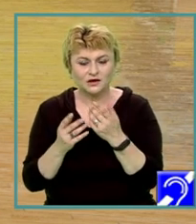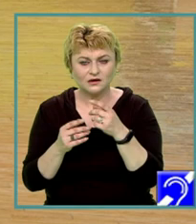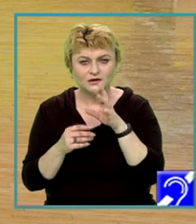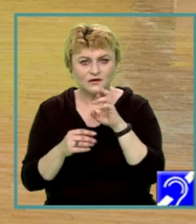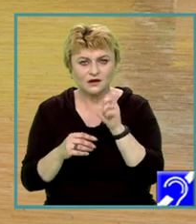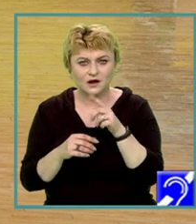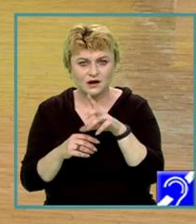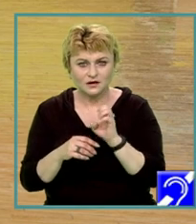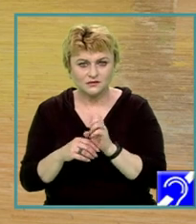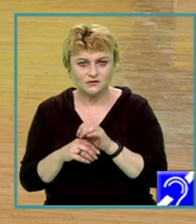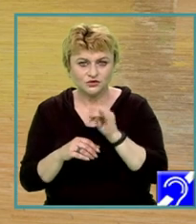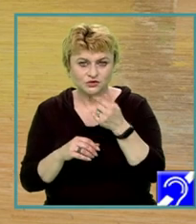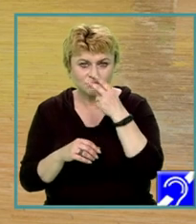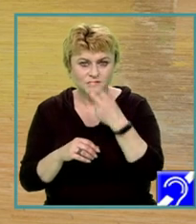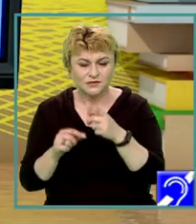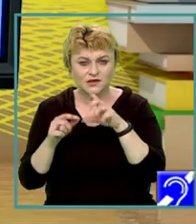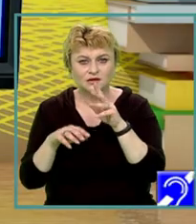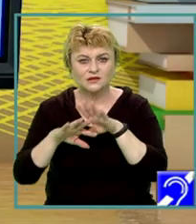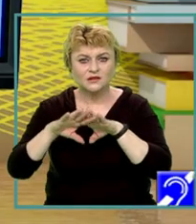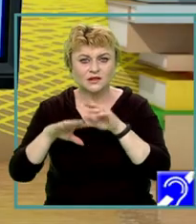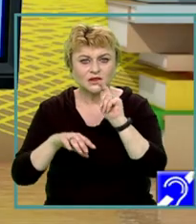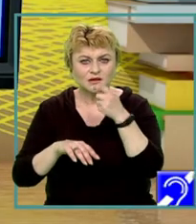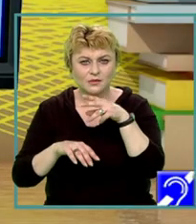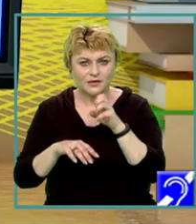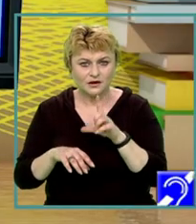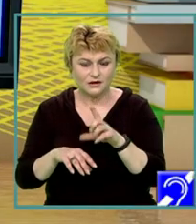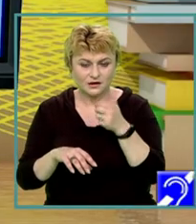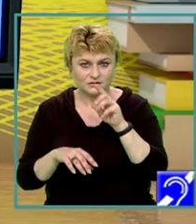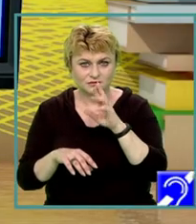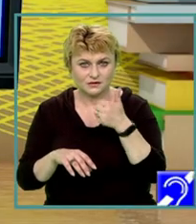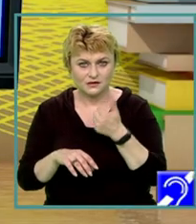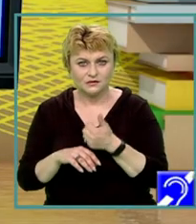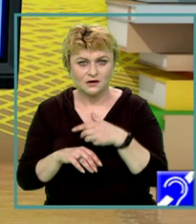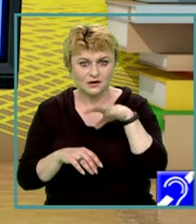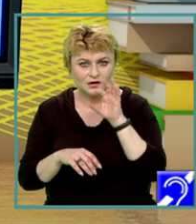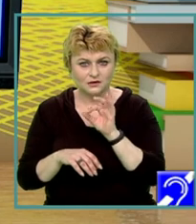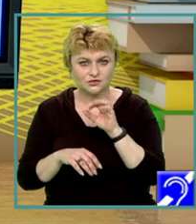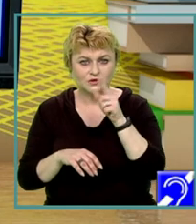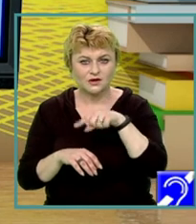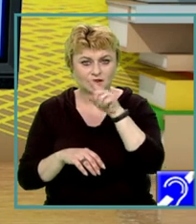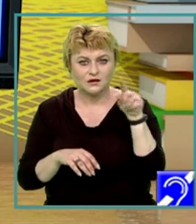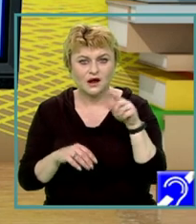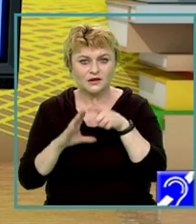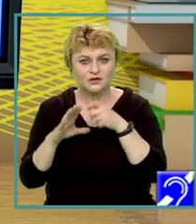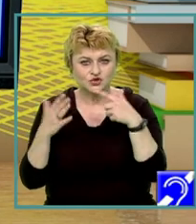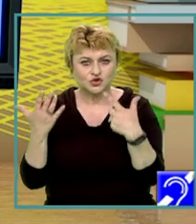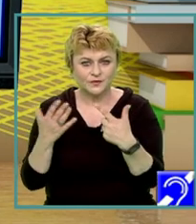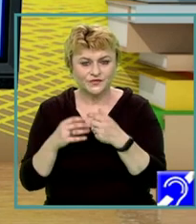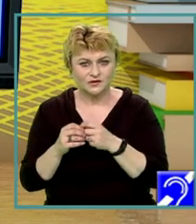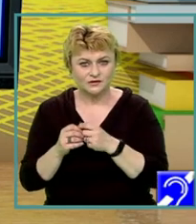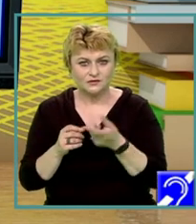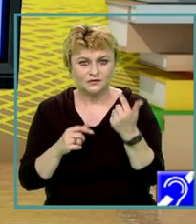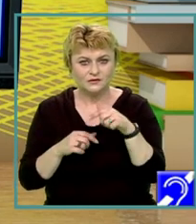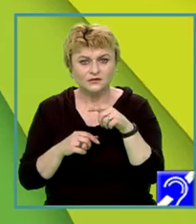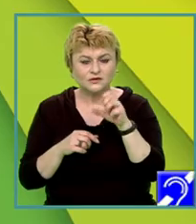fiind evidențiate în tabelul de mai jos Andra alege pe radical din 7 Sorin pe radical